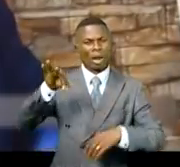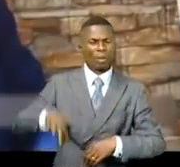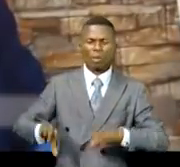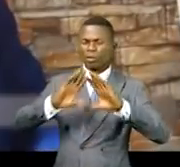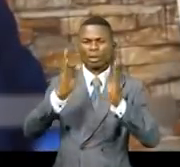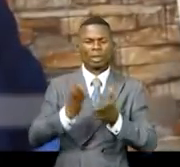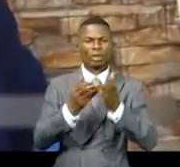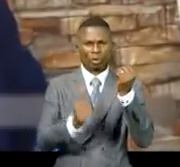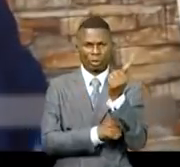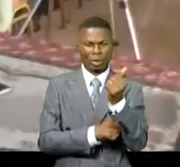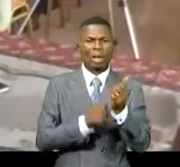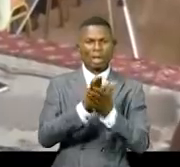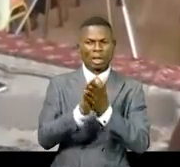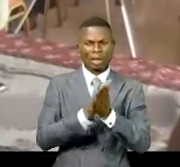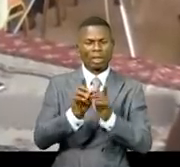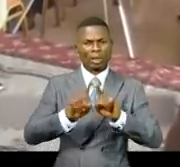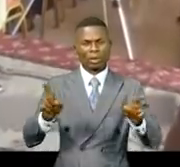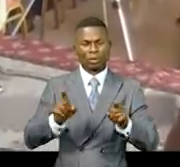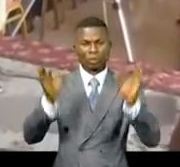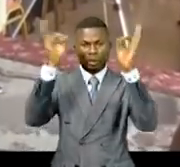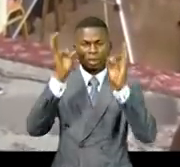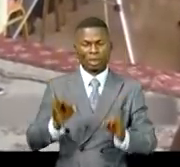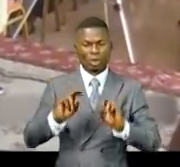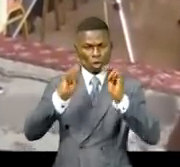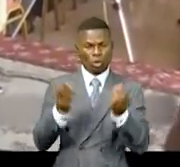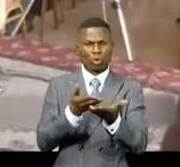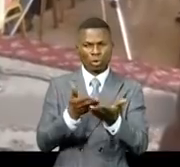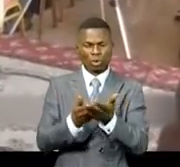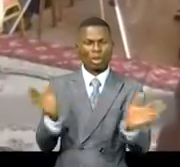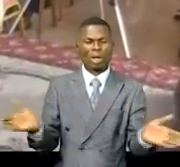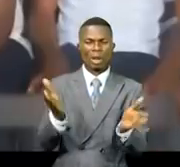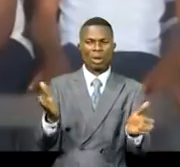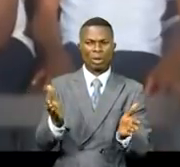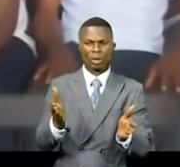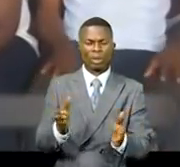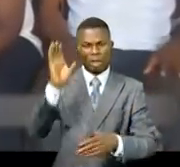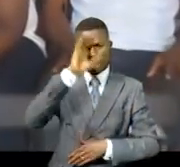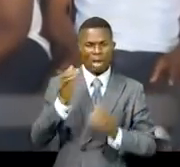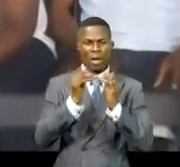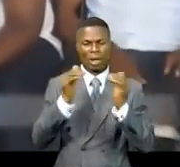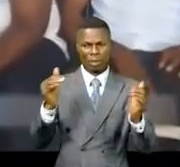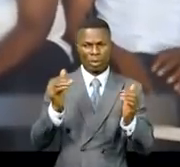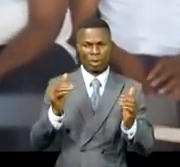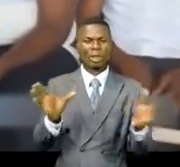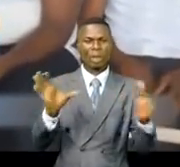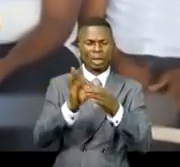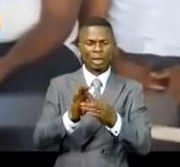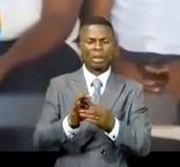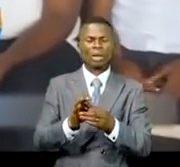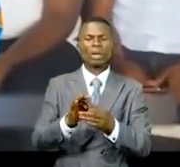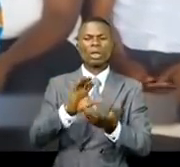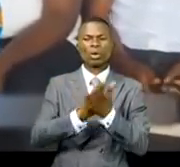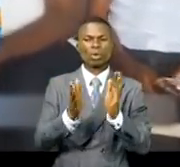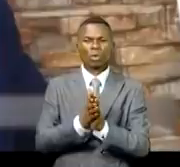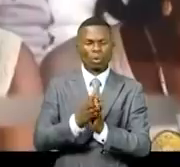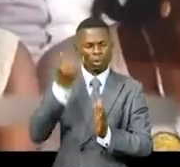tous. À ceux qui pensent les contraires, la fédération de ces structures les exhorte à rechercher la cohésion et se revêtir d'un